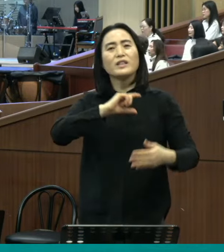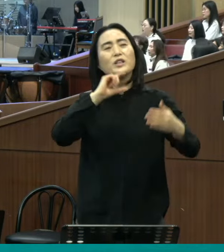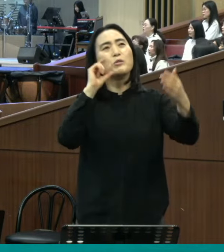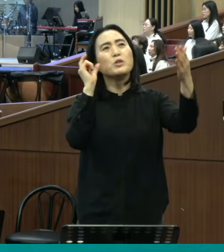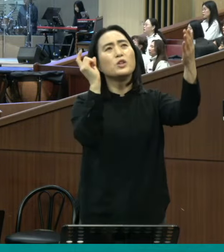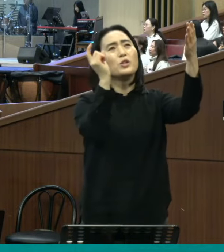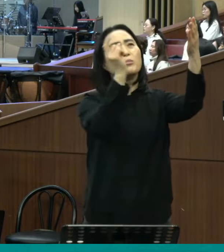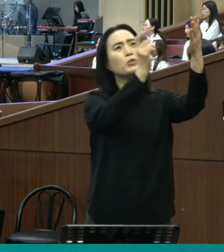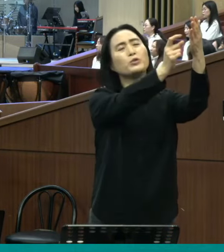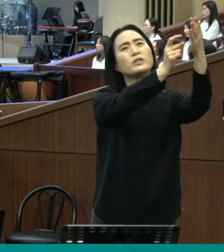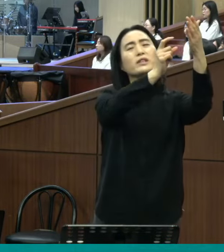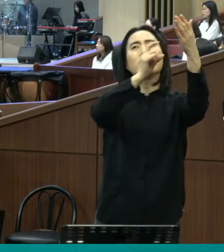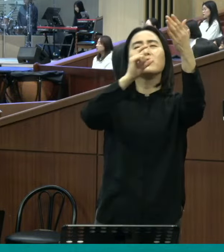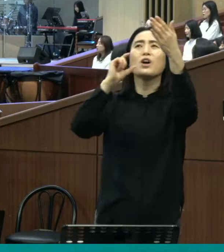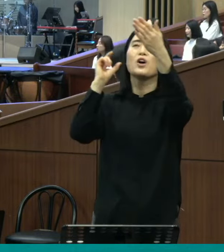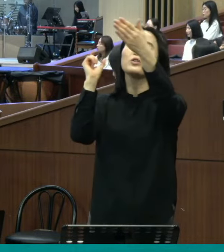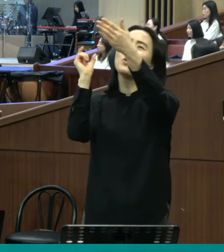이름을